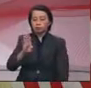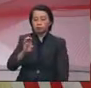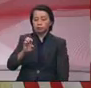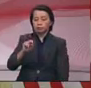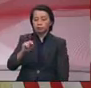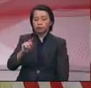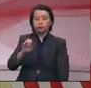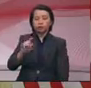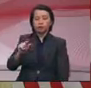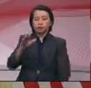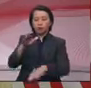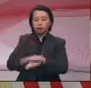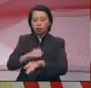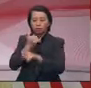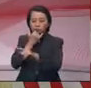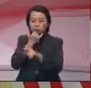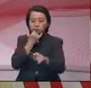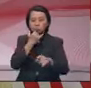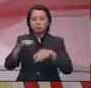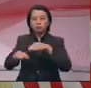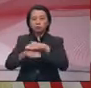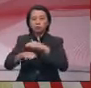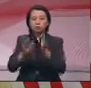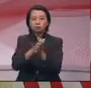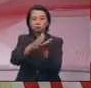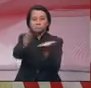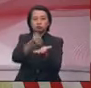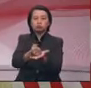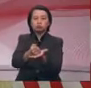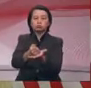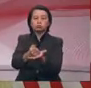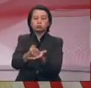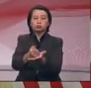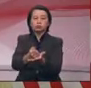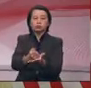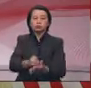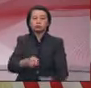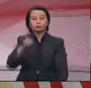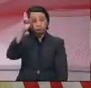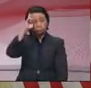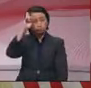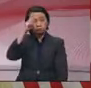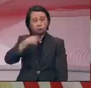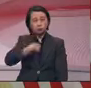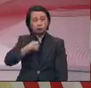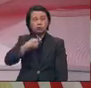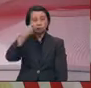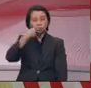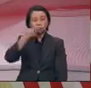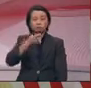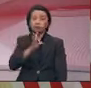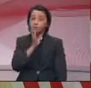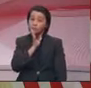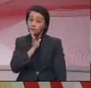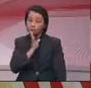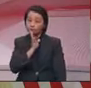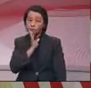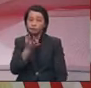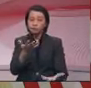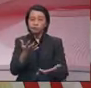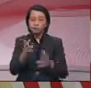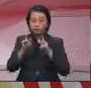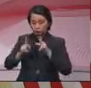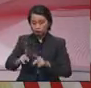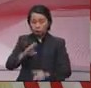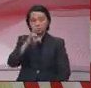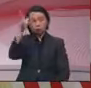atas kesalahan di bawah imigresen. Seperti yang saya sentiasa katakan bahawa